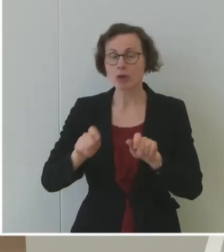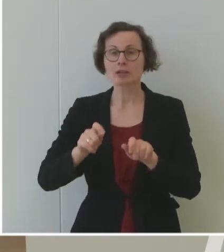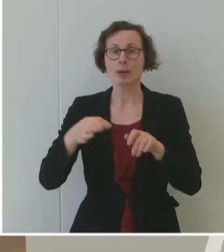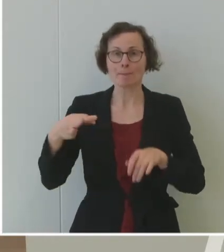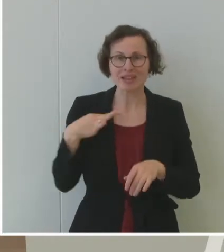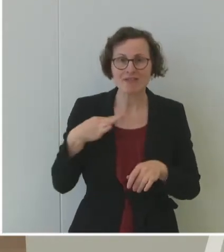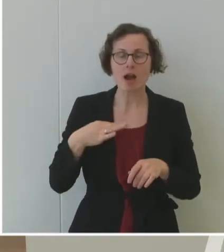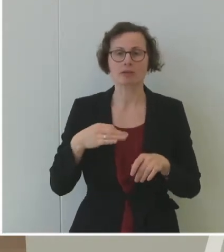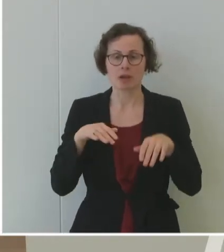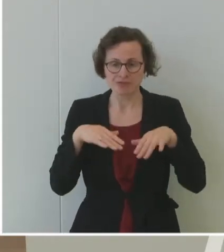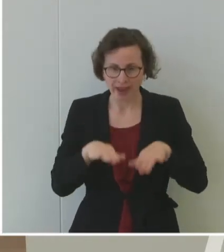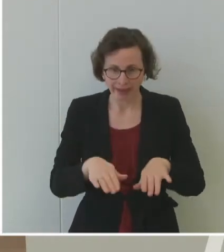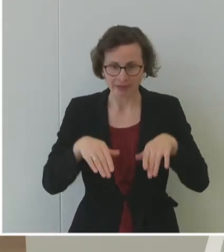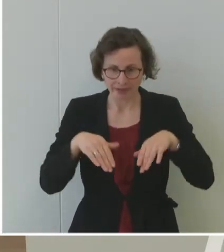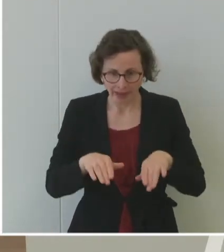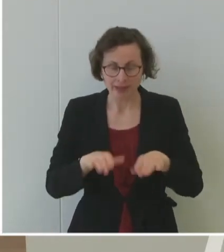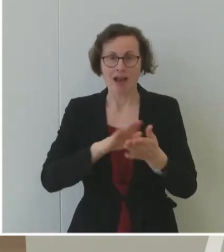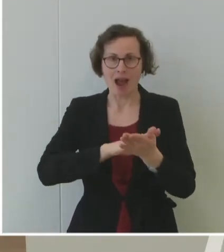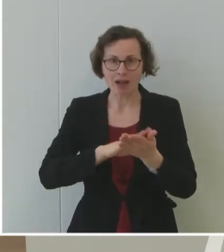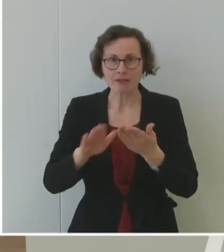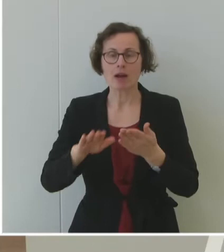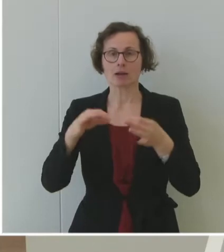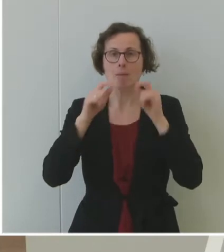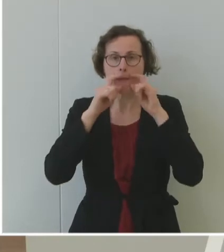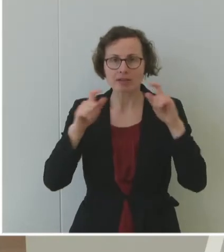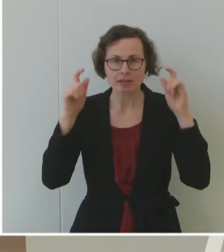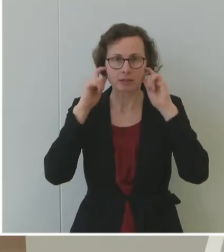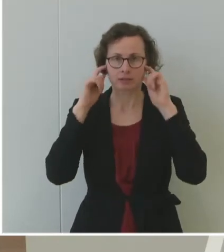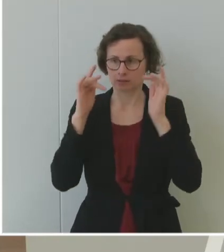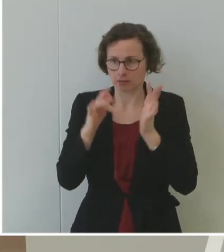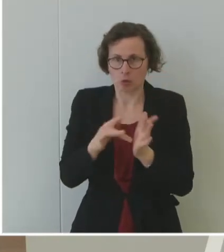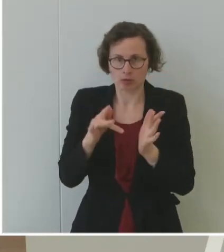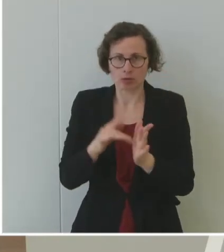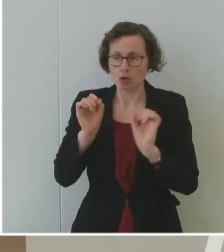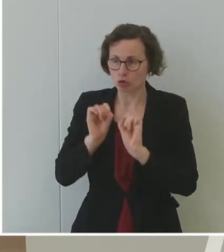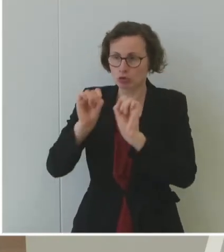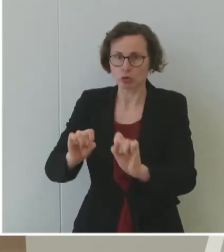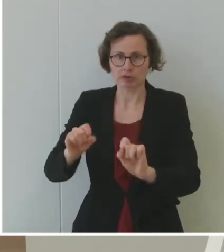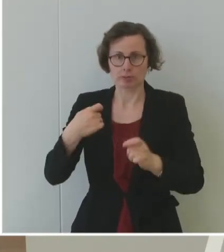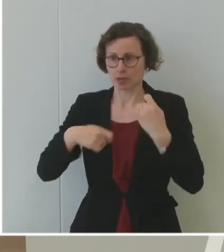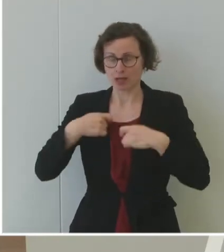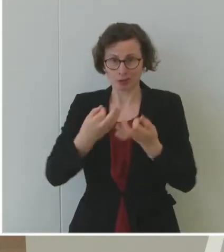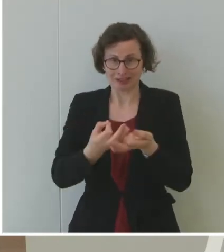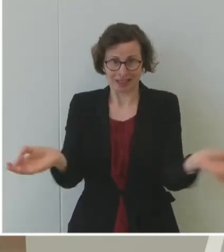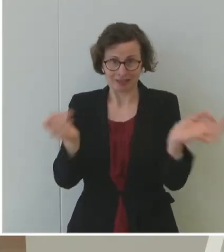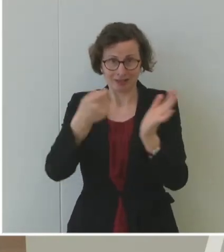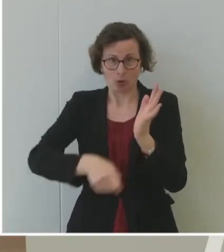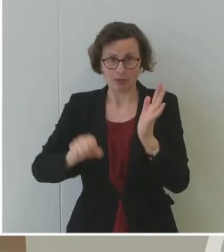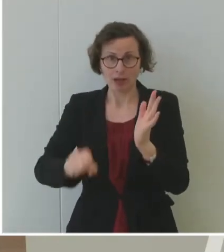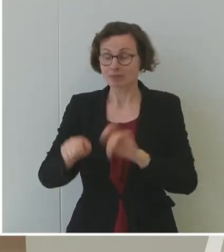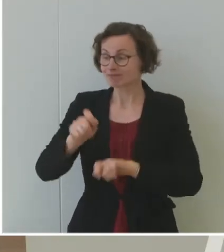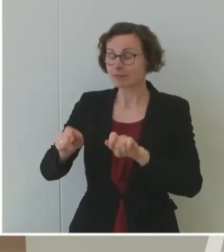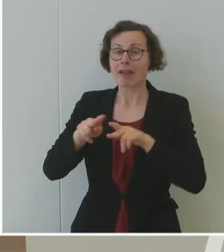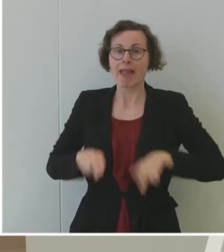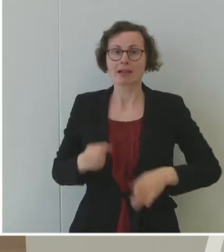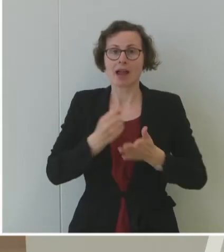einfache Atemschutzmasken für unsere Gesundheitseinrichtungen zu produzieren, weil es keine Schutzbekleidung mehr gibt, dass Ehrenamtliche zu Hause die